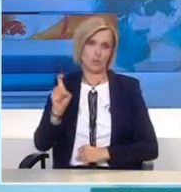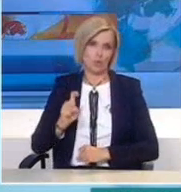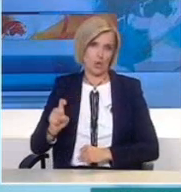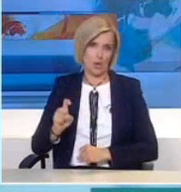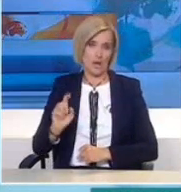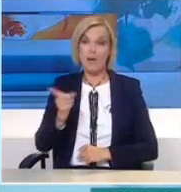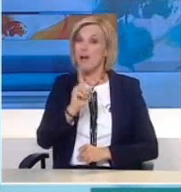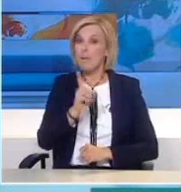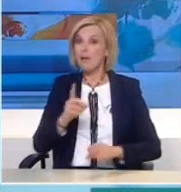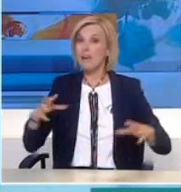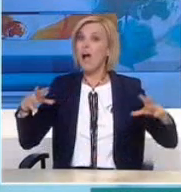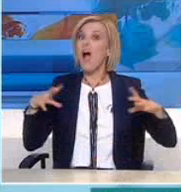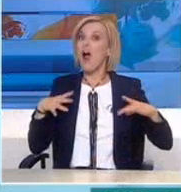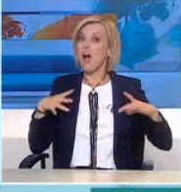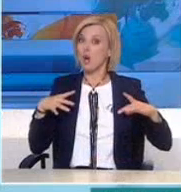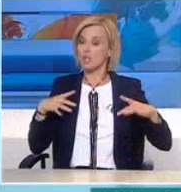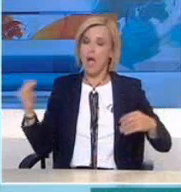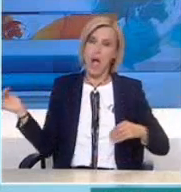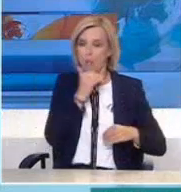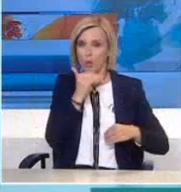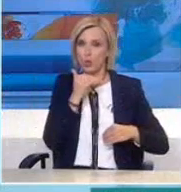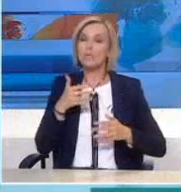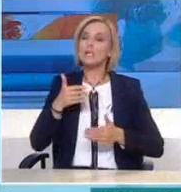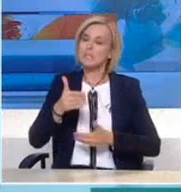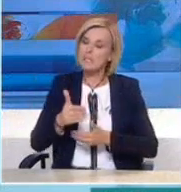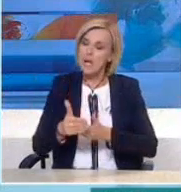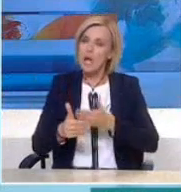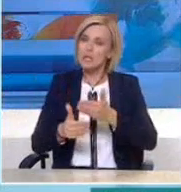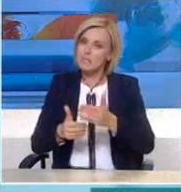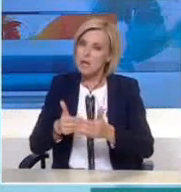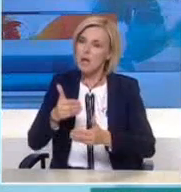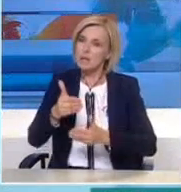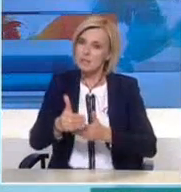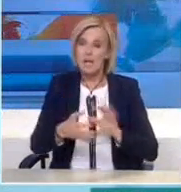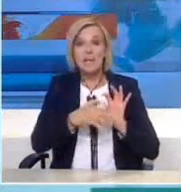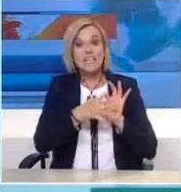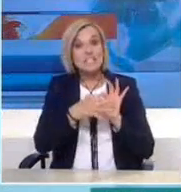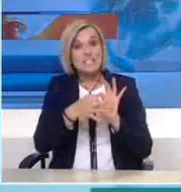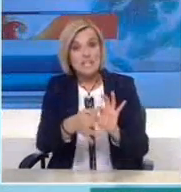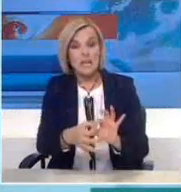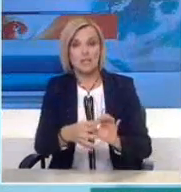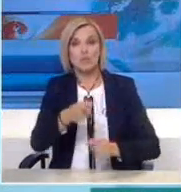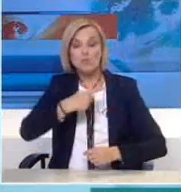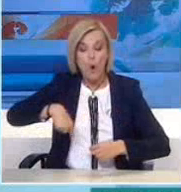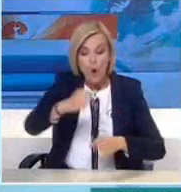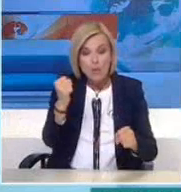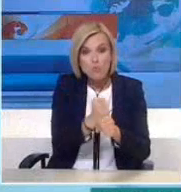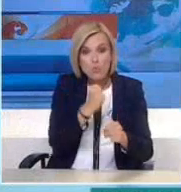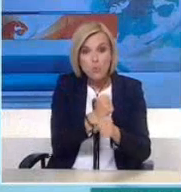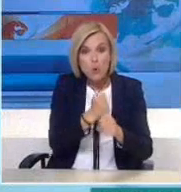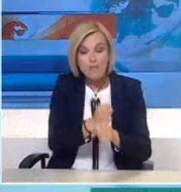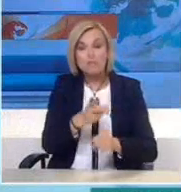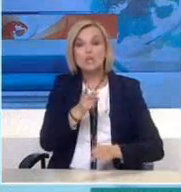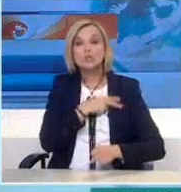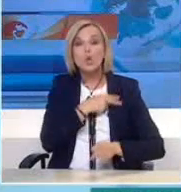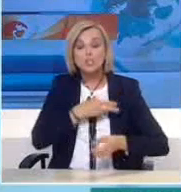δεν θα χαλαρώσουμε τελείως και απότομα. Θα χαλαρώσουμε σταδιακά και ελεγχόμενα. Θα πρέπει να συνεχίσουμε να είμαστε σε επαγρύπνηση, να διατηρήσουμε την επιτυχημένη μας